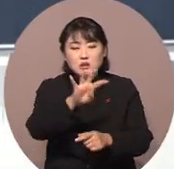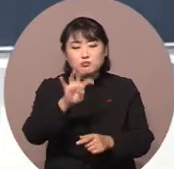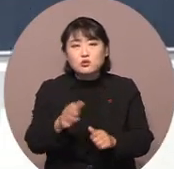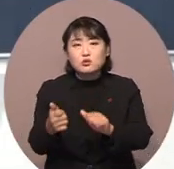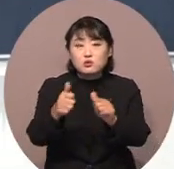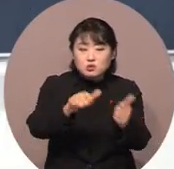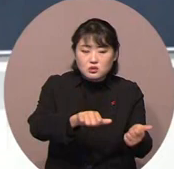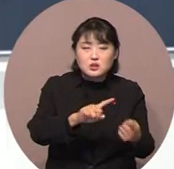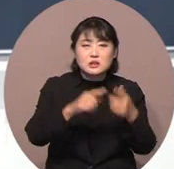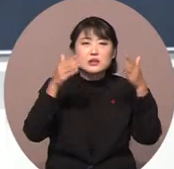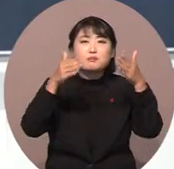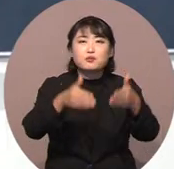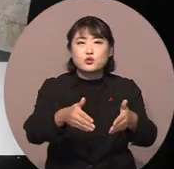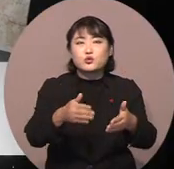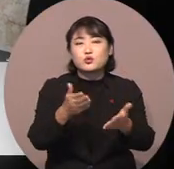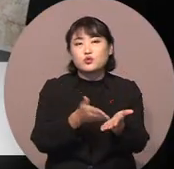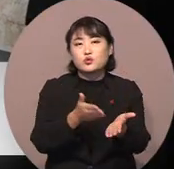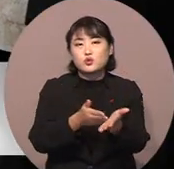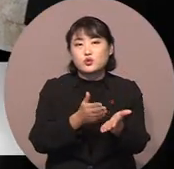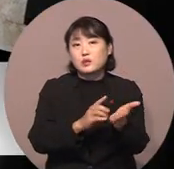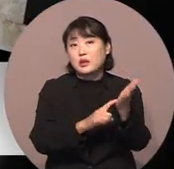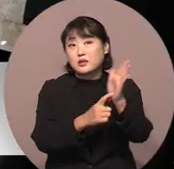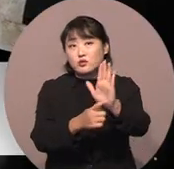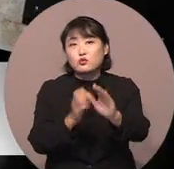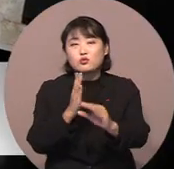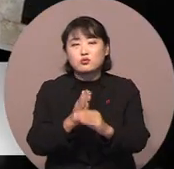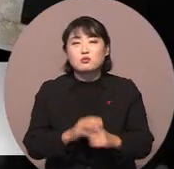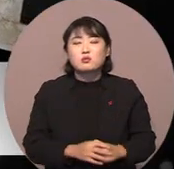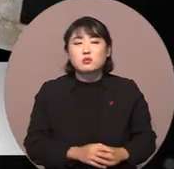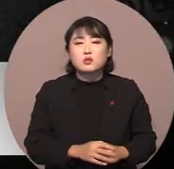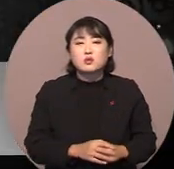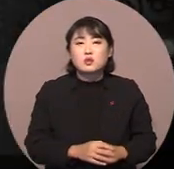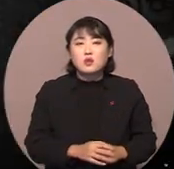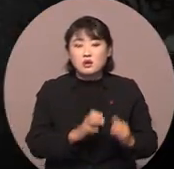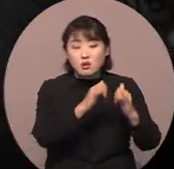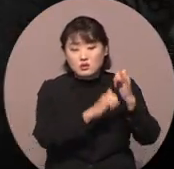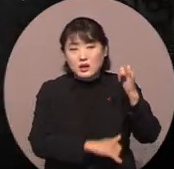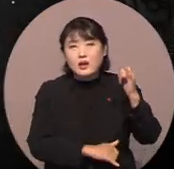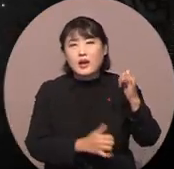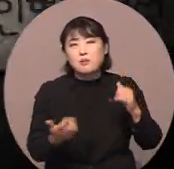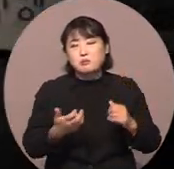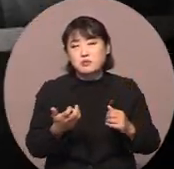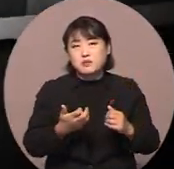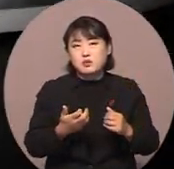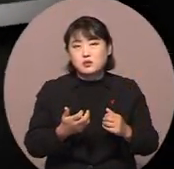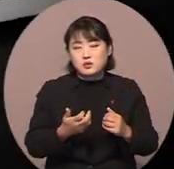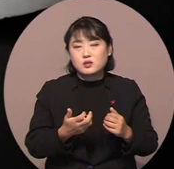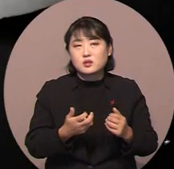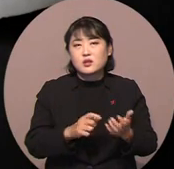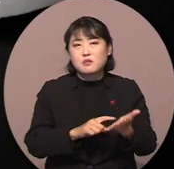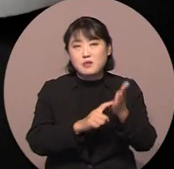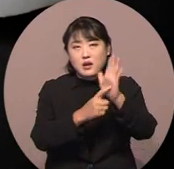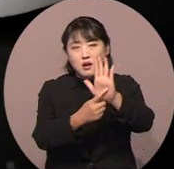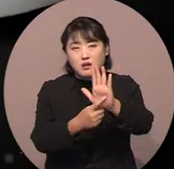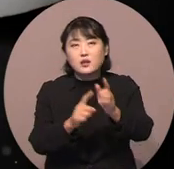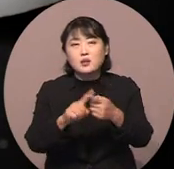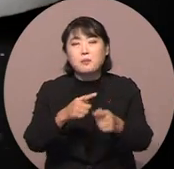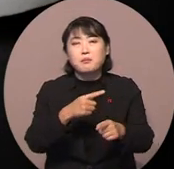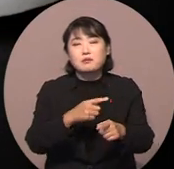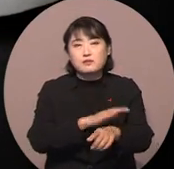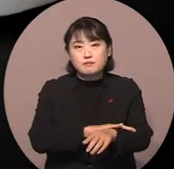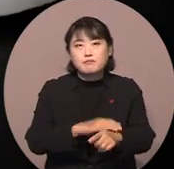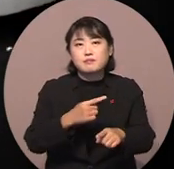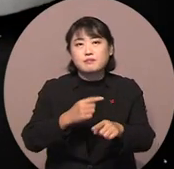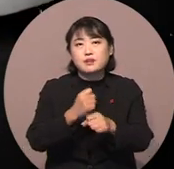문제를 집중 진단하고 현대사의 아픔을 반드시 기억해야 한다는 주제 의식을 제시해 호평을